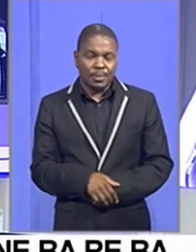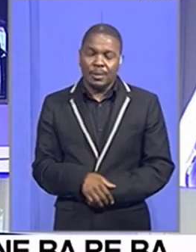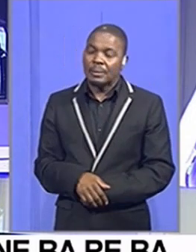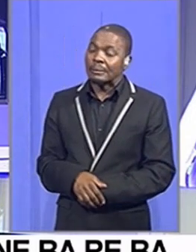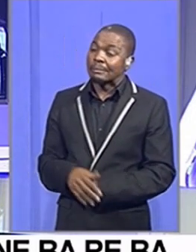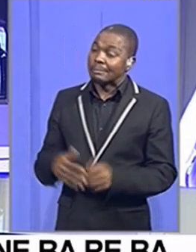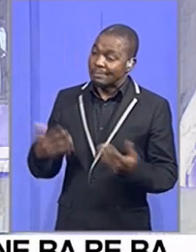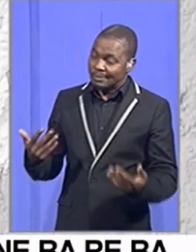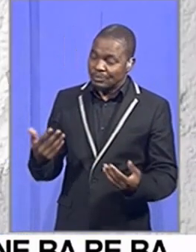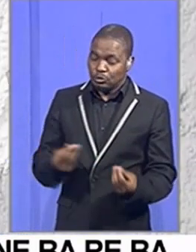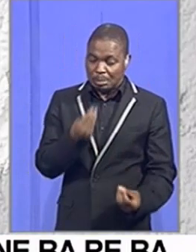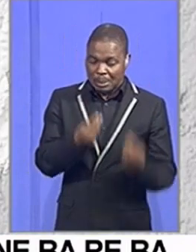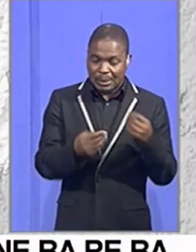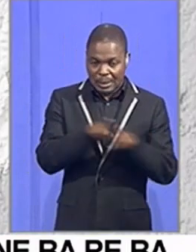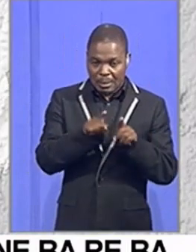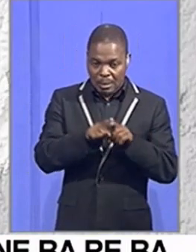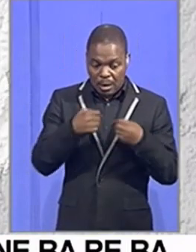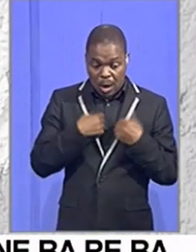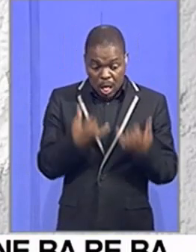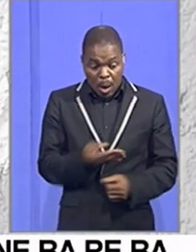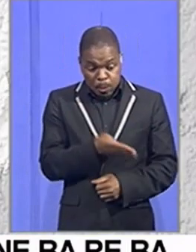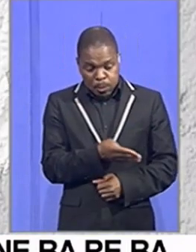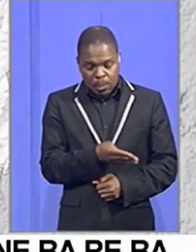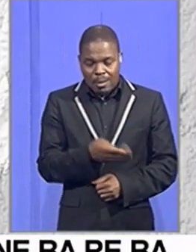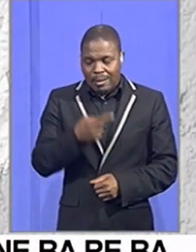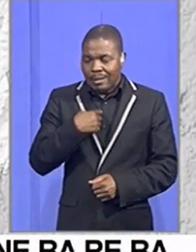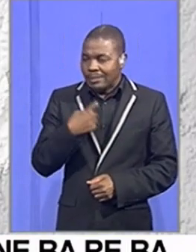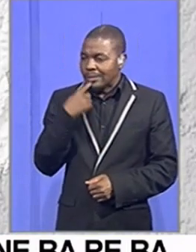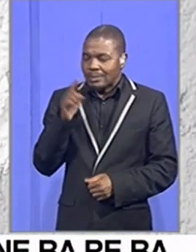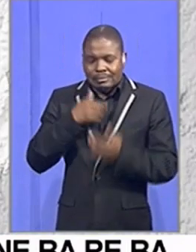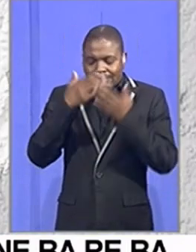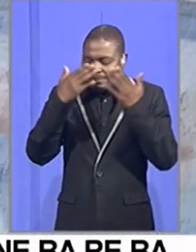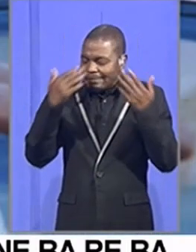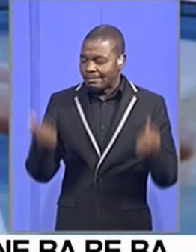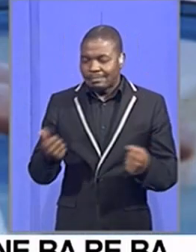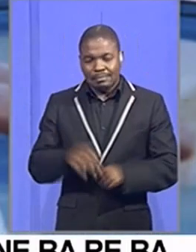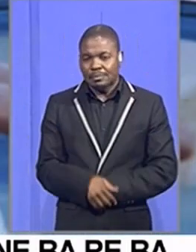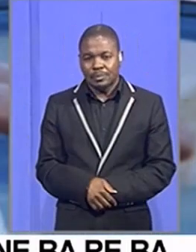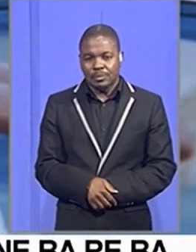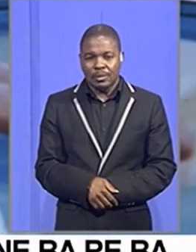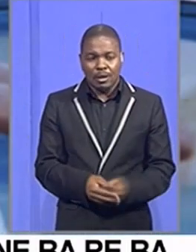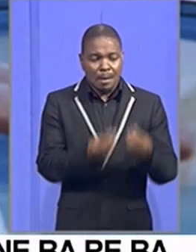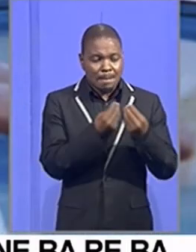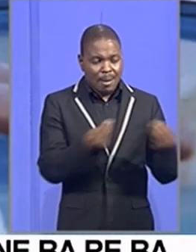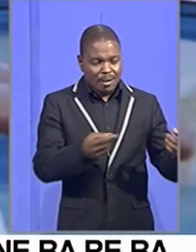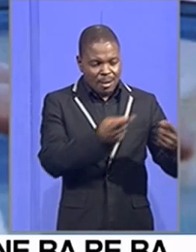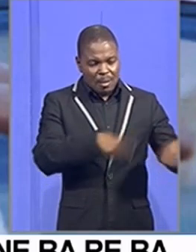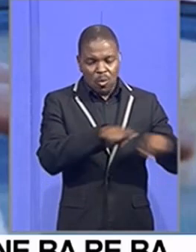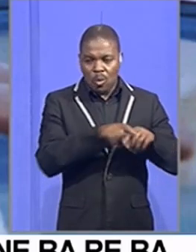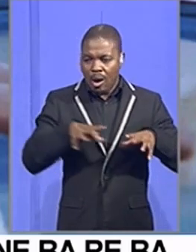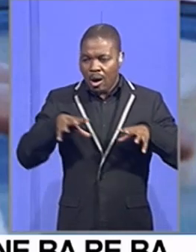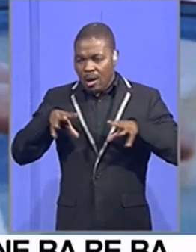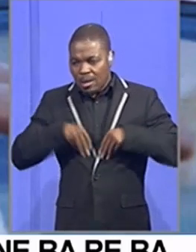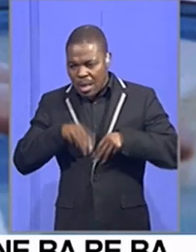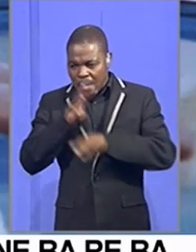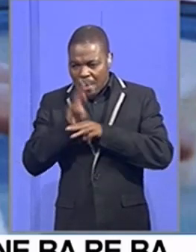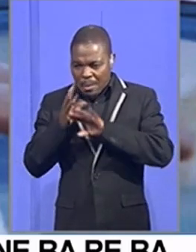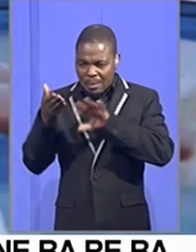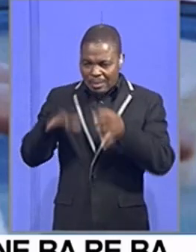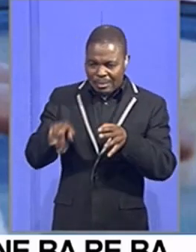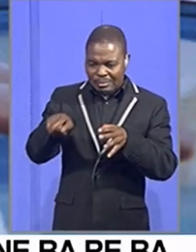Wa itse bana ba le ano ke na le bone fa ga ke tse gore ga teng ka reng bana ba ka mokgomo ga ba amogele gore mama bone